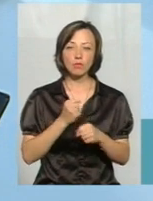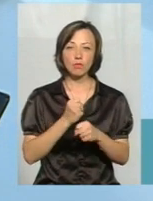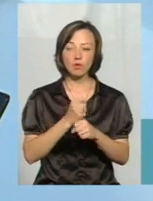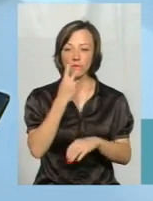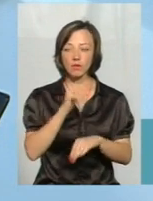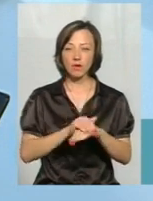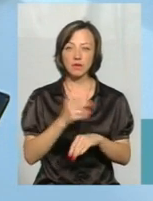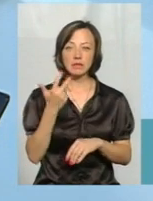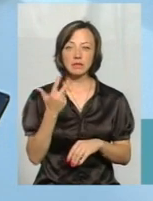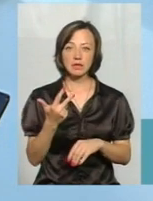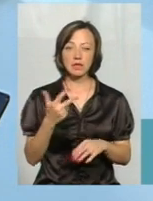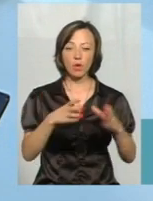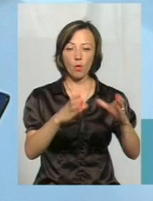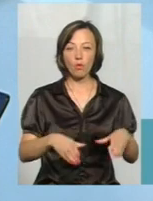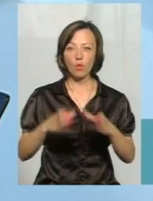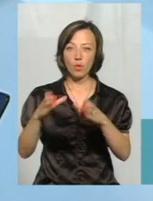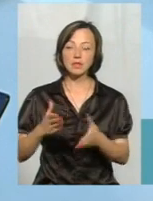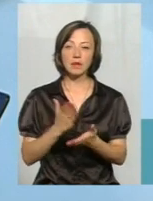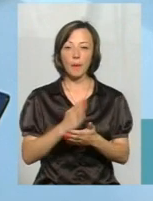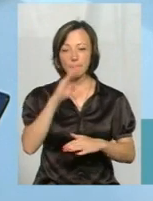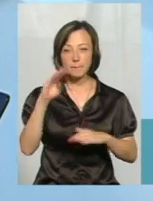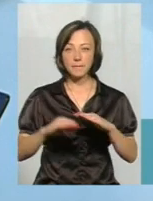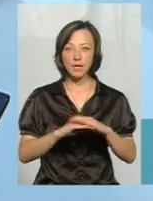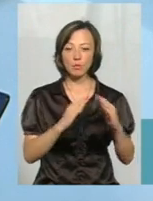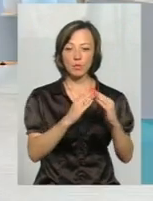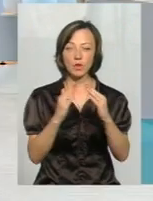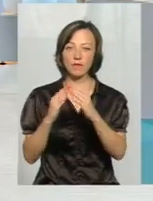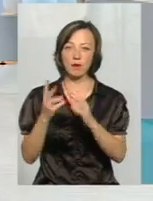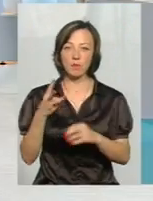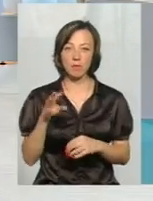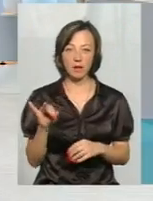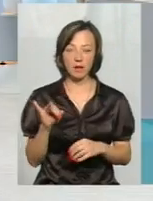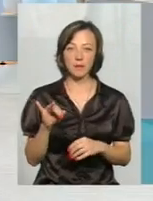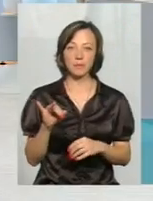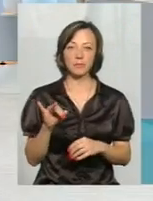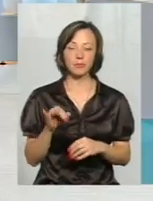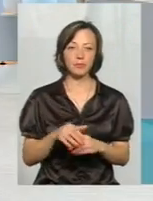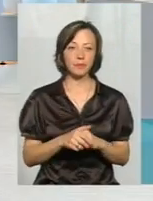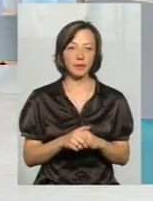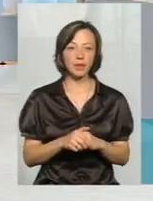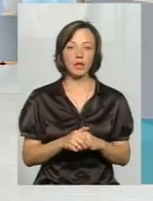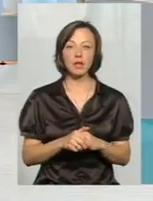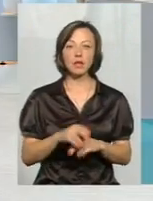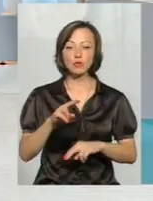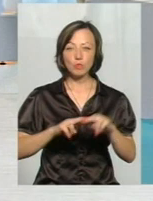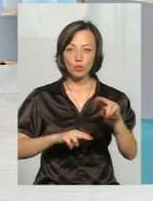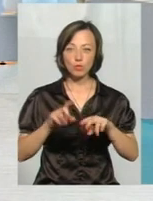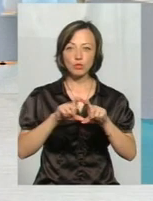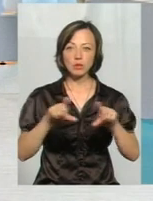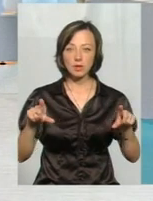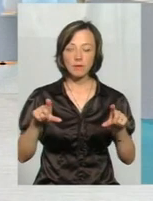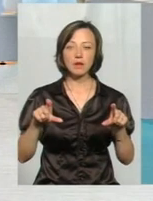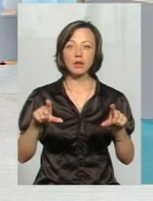три колодці, які знаходяться під будівлями. Які знаходяться під будівлею, споруджена будівля,